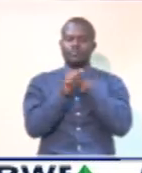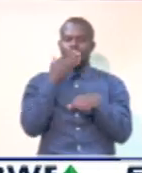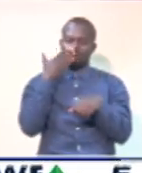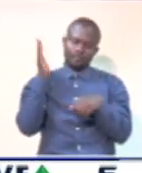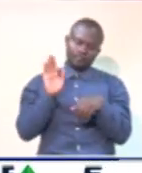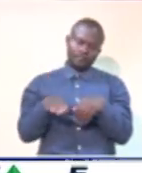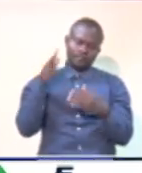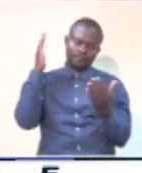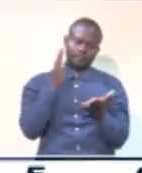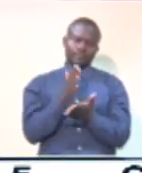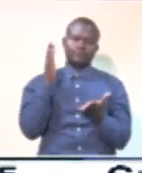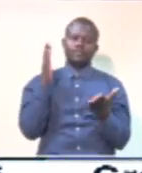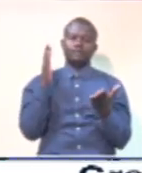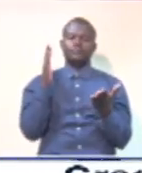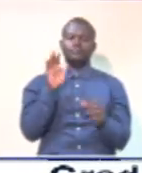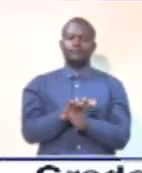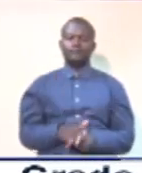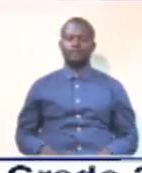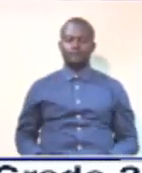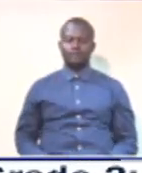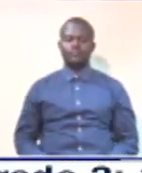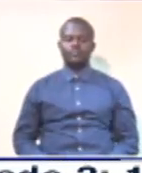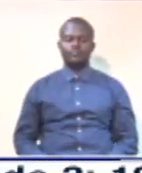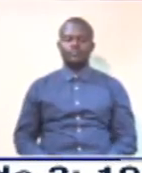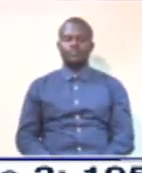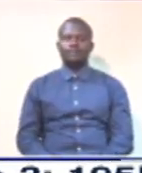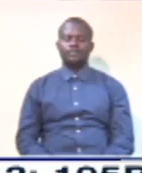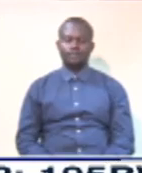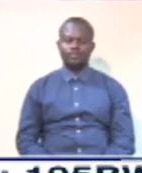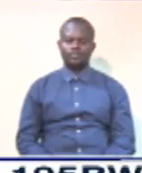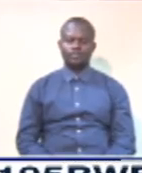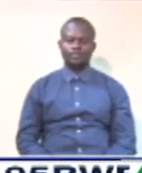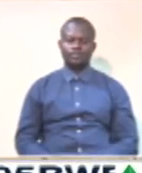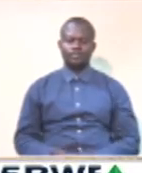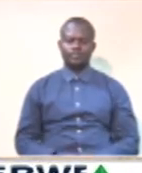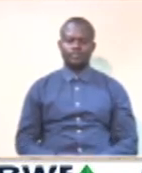bihungabanya umutekano byagabanutse cyane. Didas Nibizi yanyarukiyeyo.